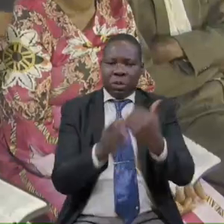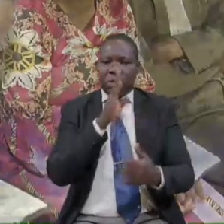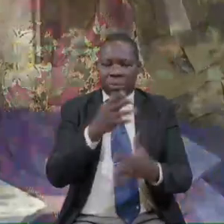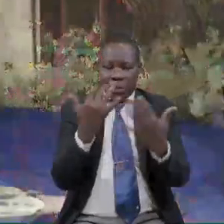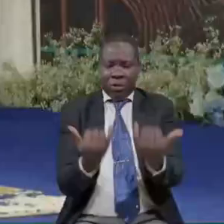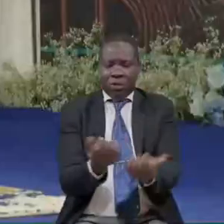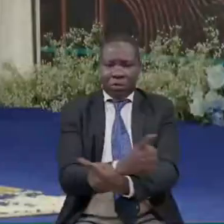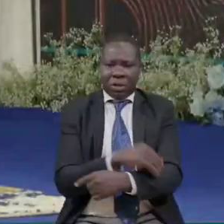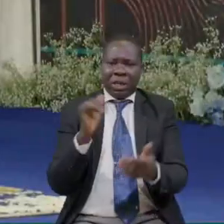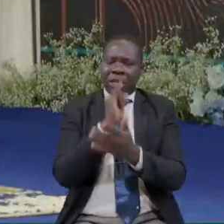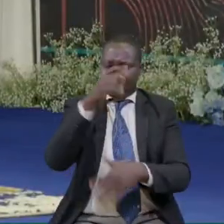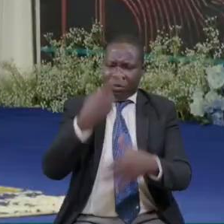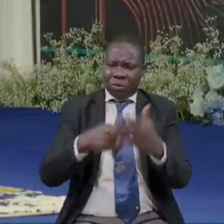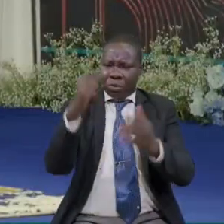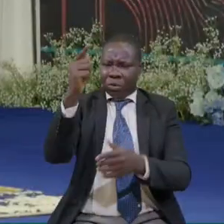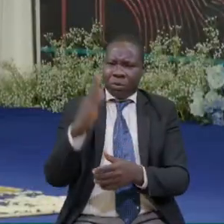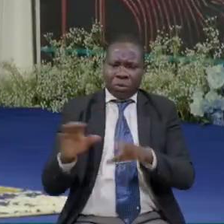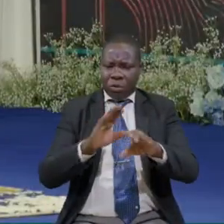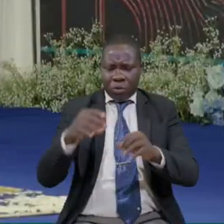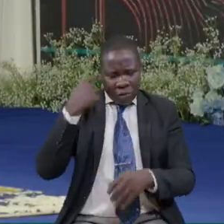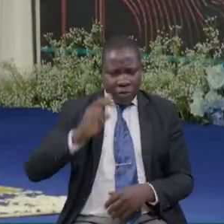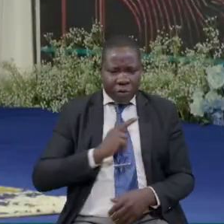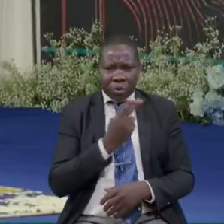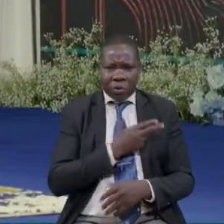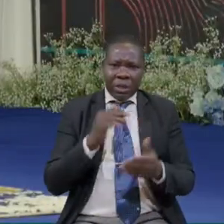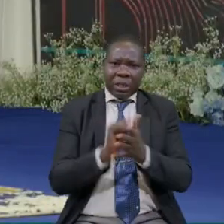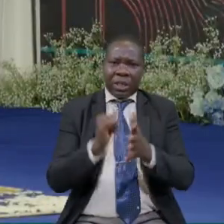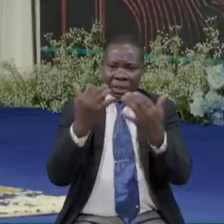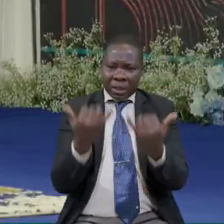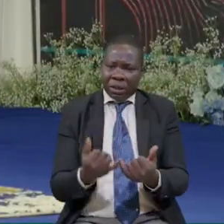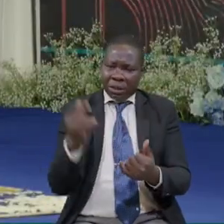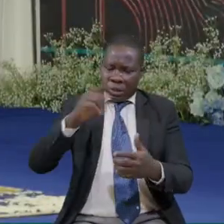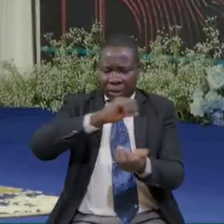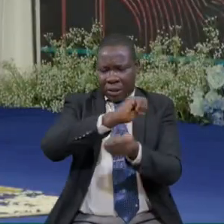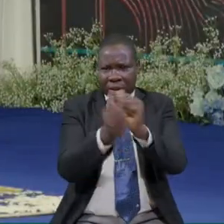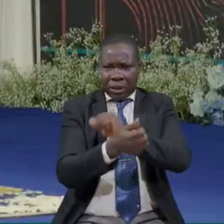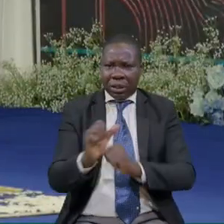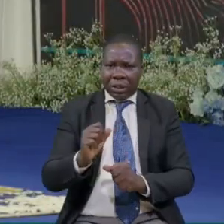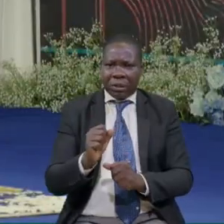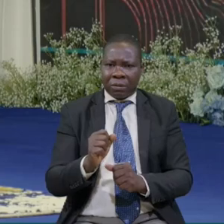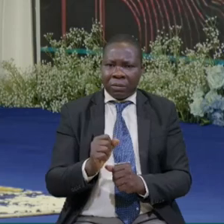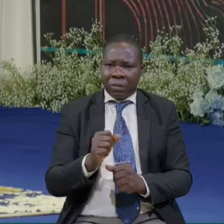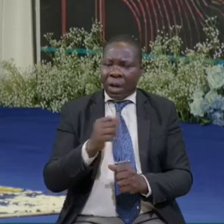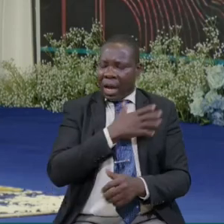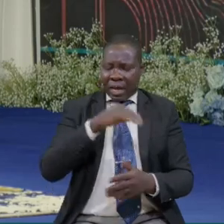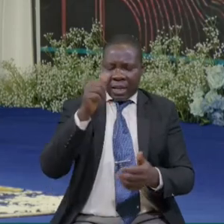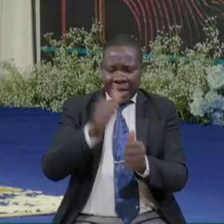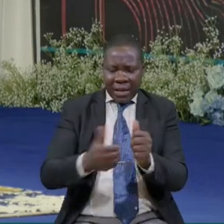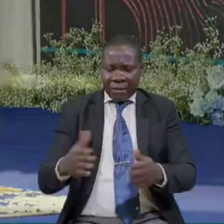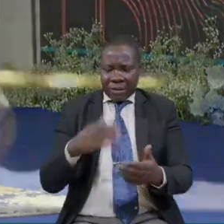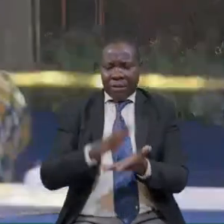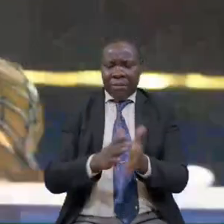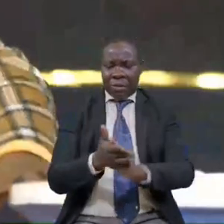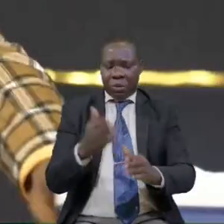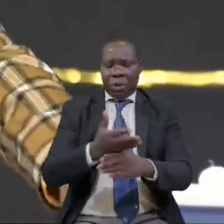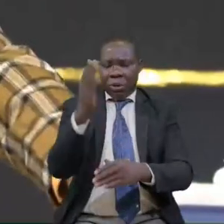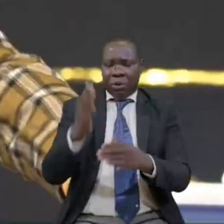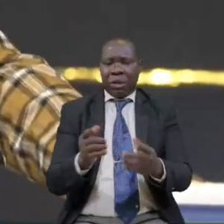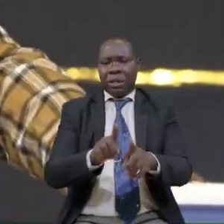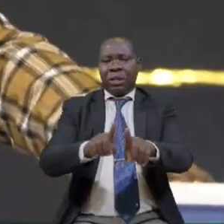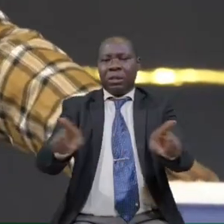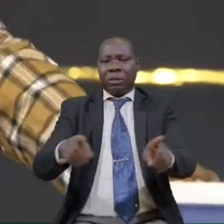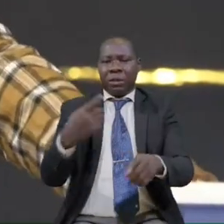ce qu'il a fait pour nous. Que maintenant, il purifie, nous change et tout devient différent.